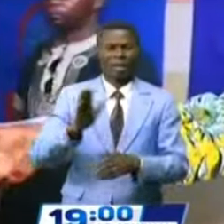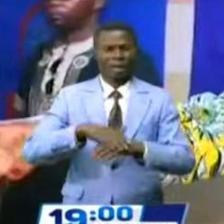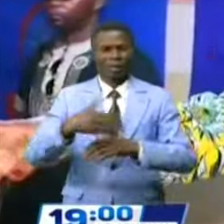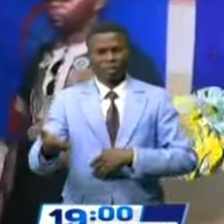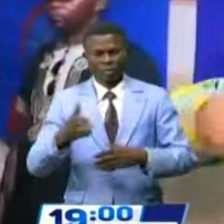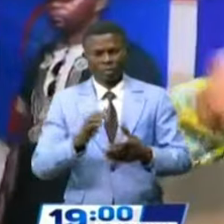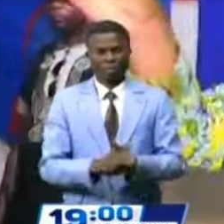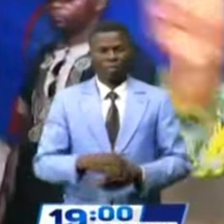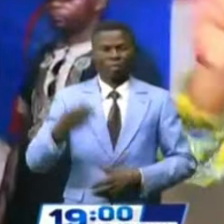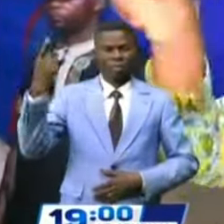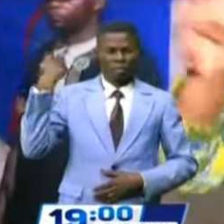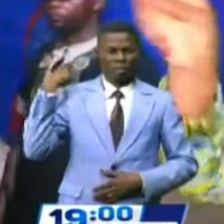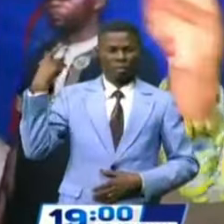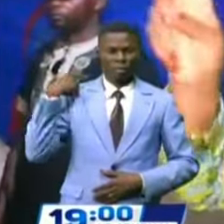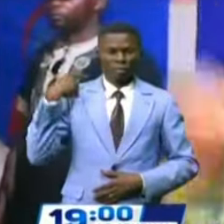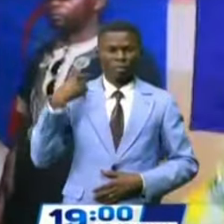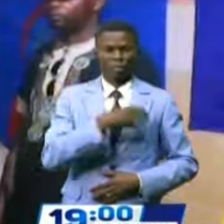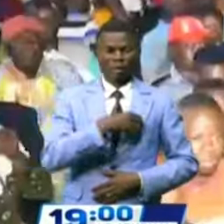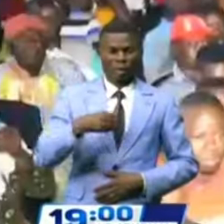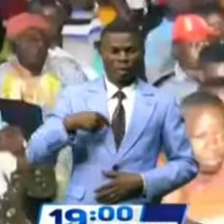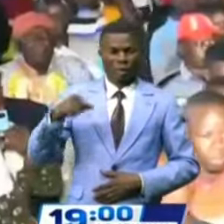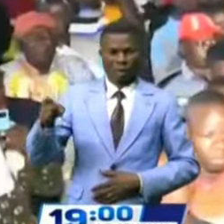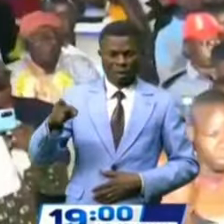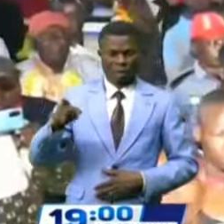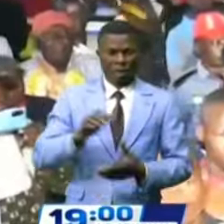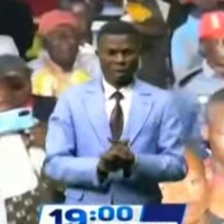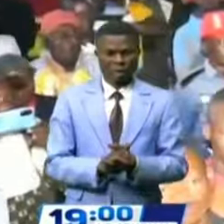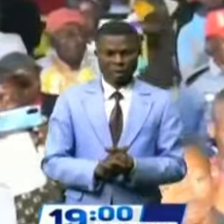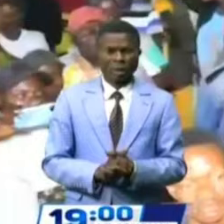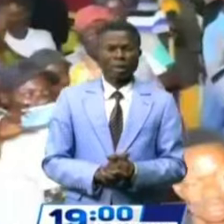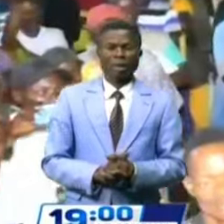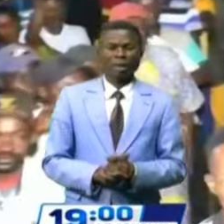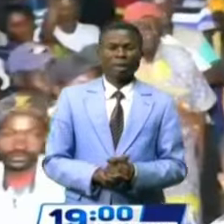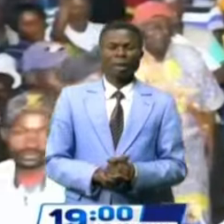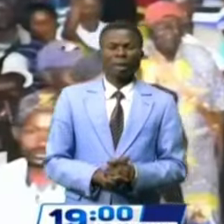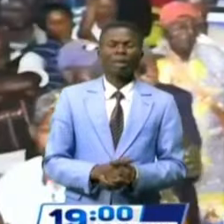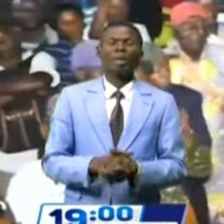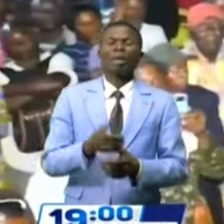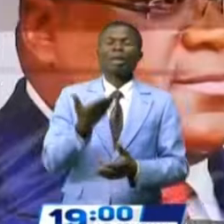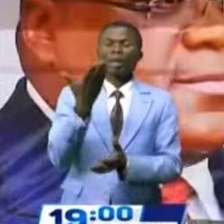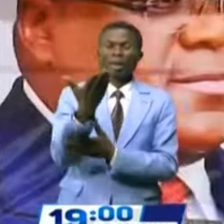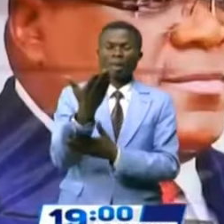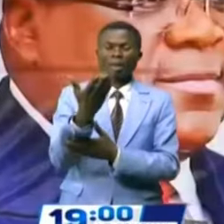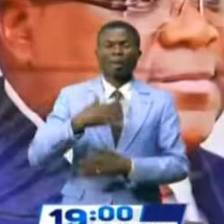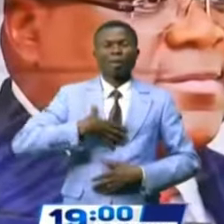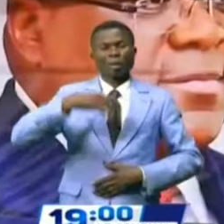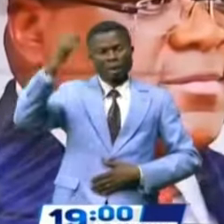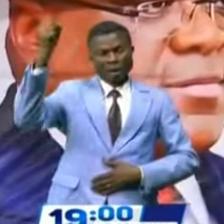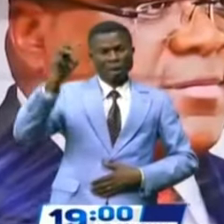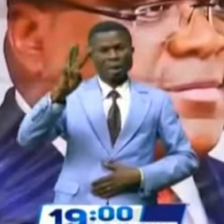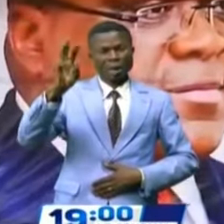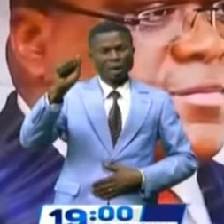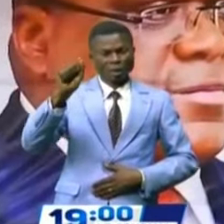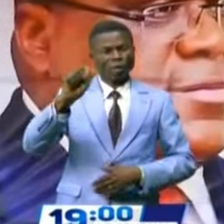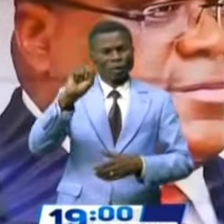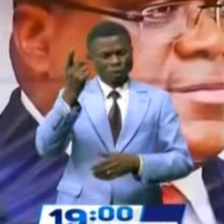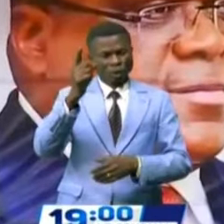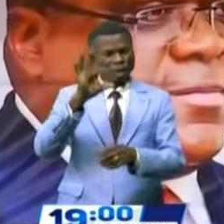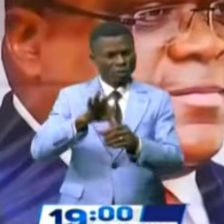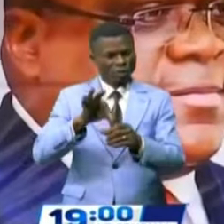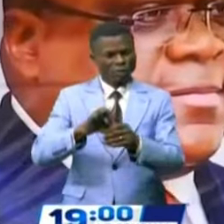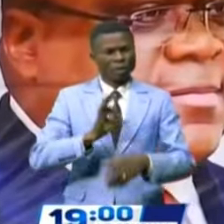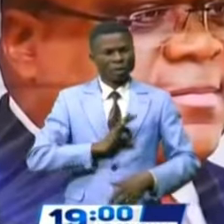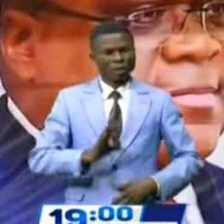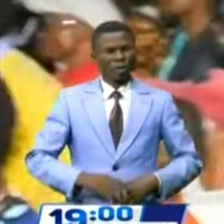Ensuite, l'honorable Geneviève Inagossi, pour sa part, n'étant si je pas l'unique ticket gagnant de Wamba, reste celui de Félix-Antoine